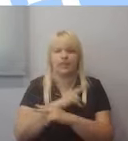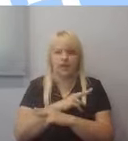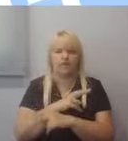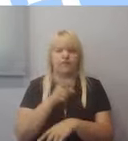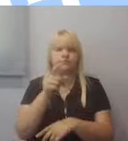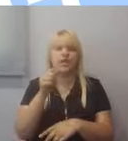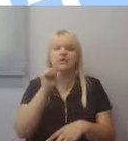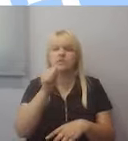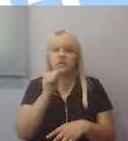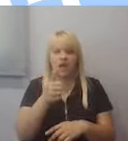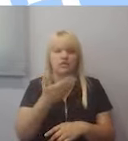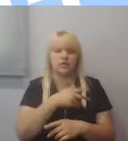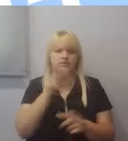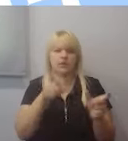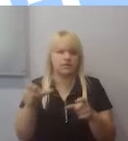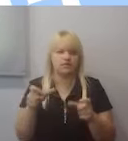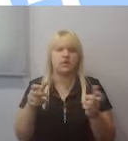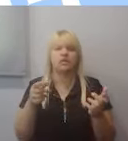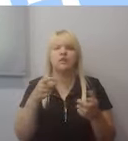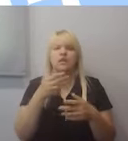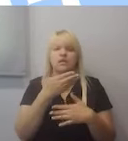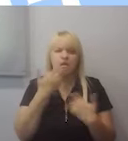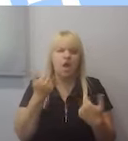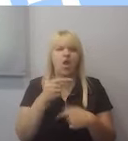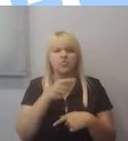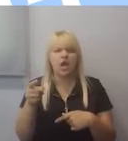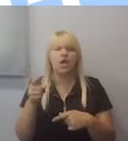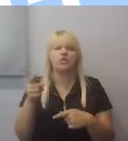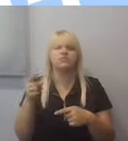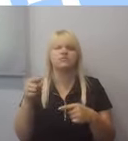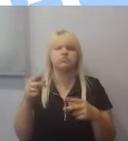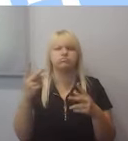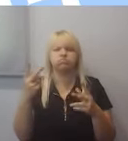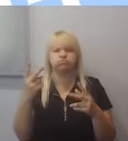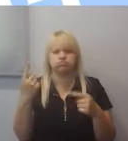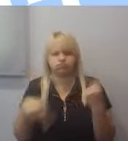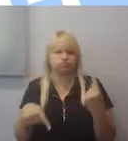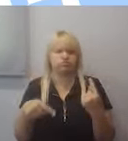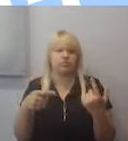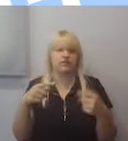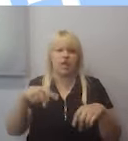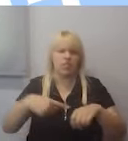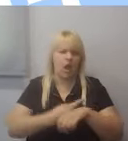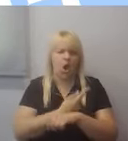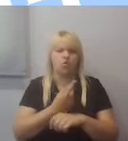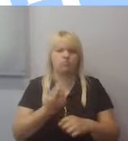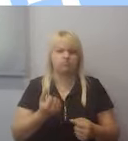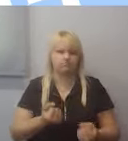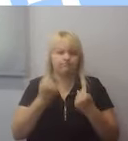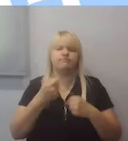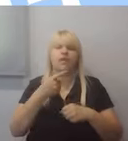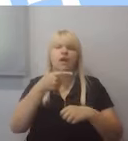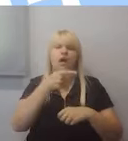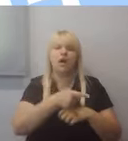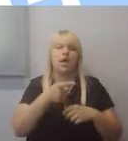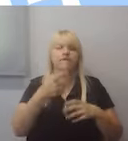tie kam nav tādu patoloģisku noviržu vai tādas traumas vai tādu iespaidu uz veselību lai